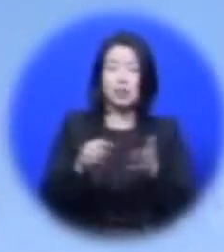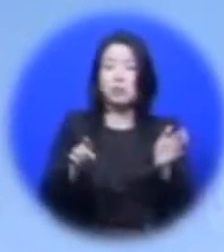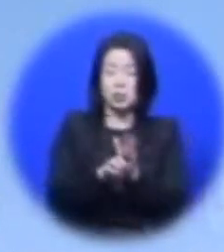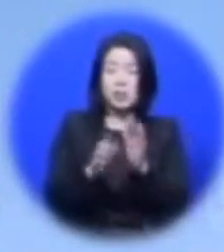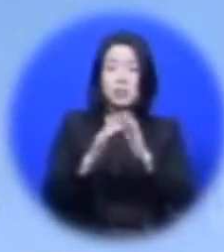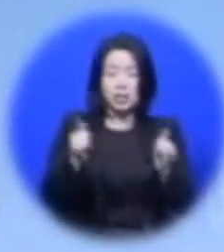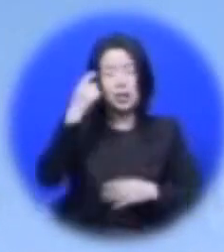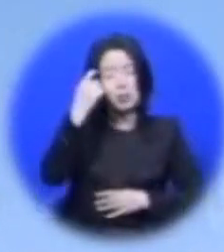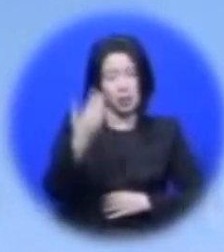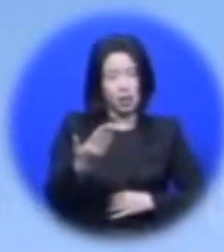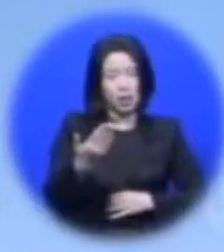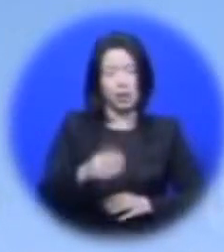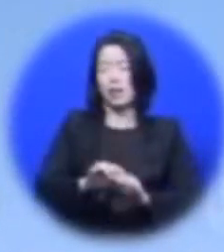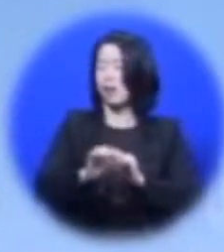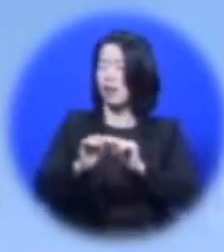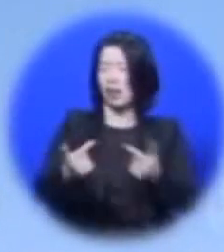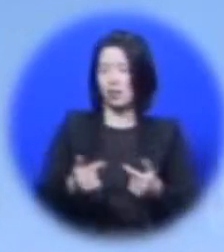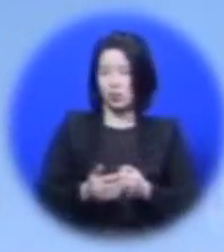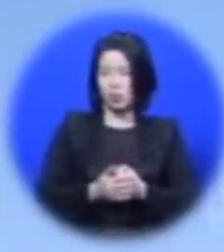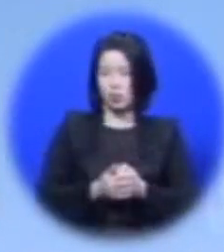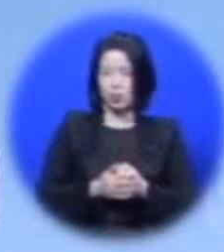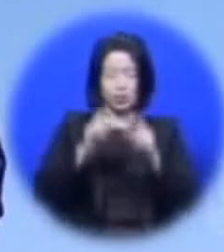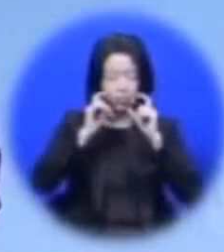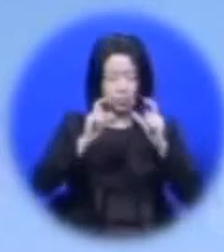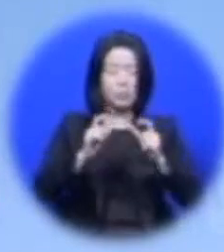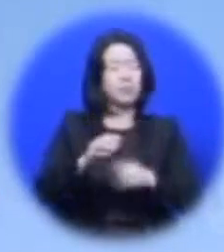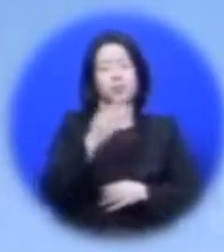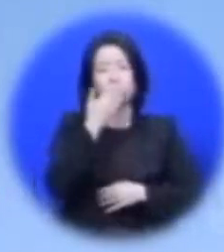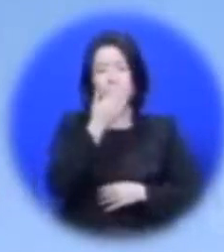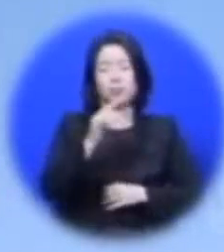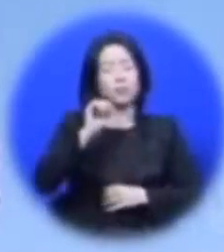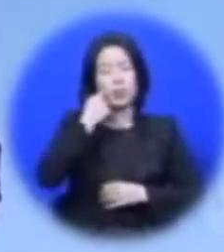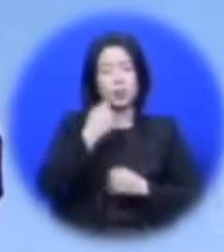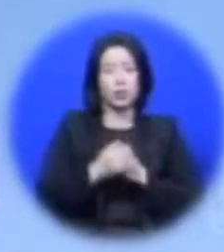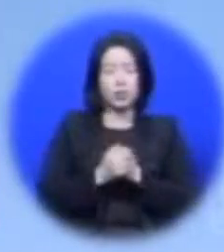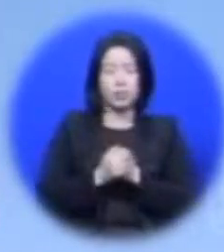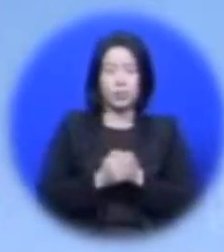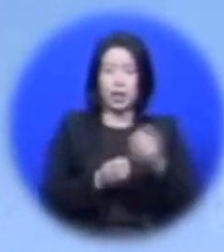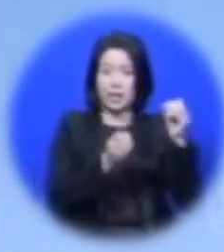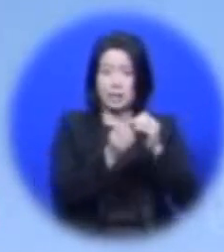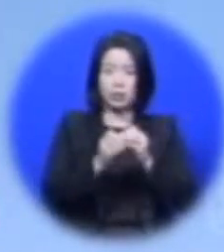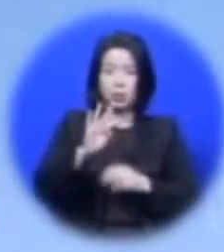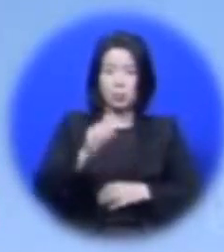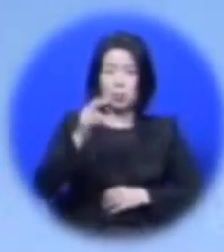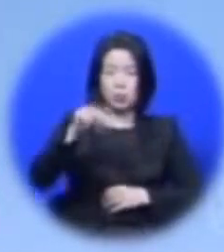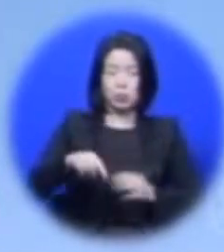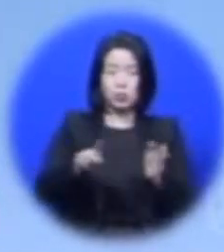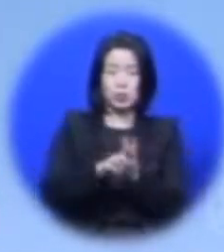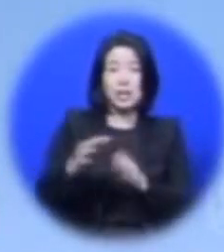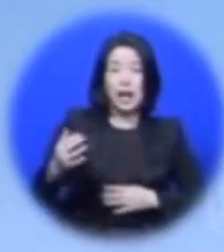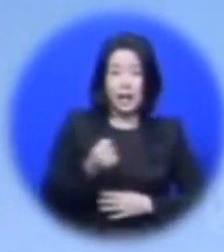아직도 그렇다고 단정하기 어려워요. 정통 보수 신앙을 가졌는데도